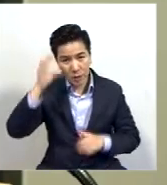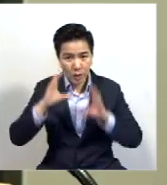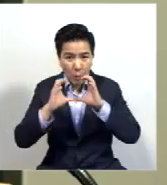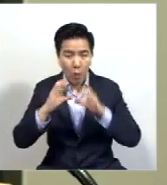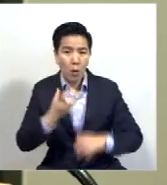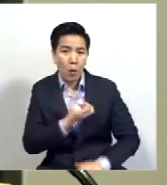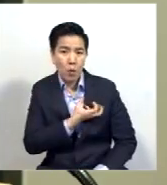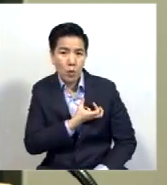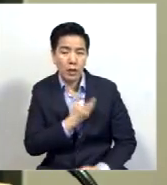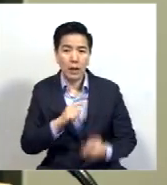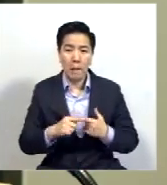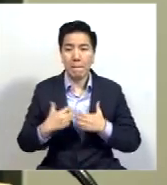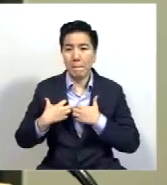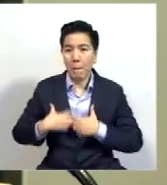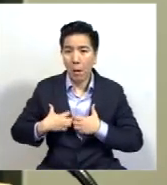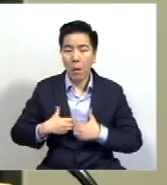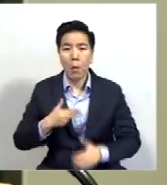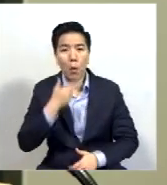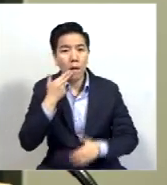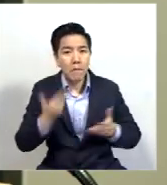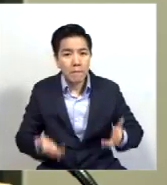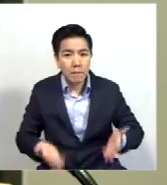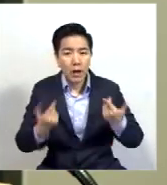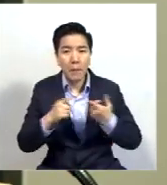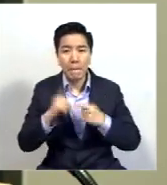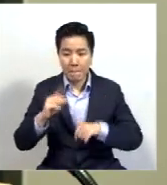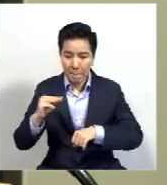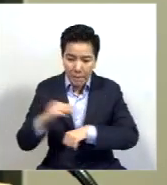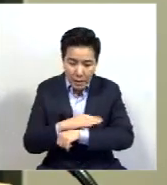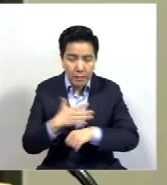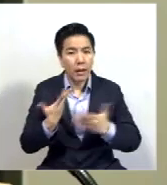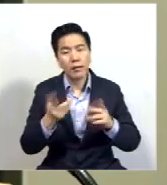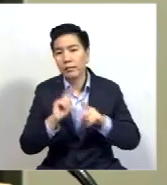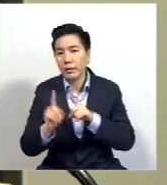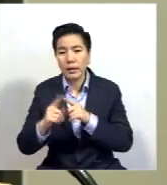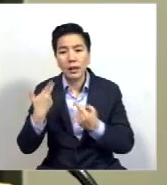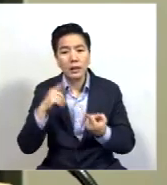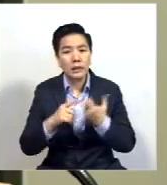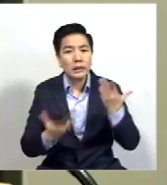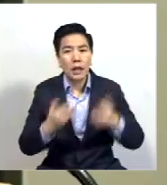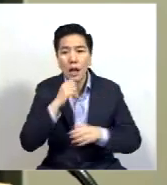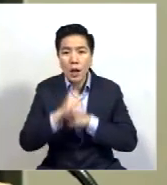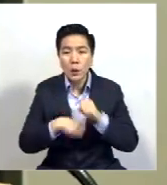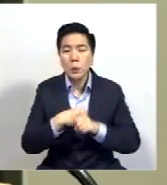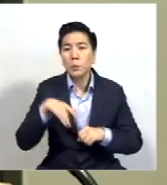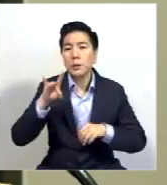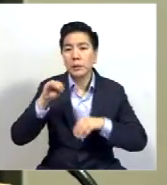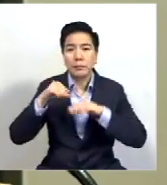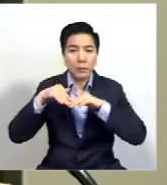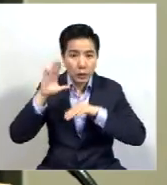างหัวใจโรคปอดโรคเบาหวานเป็นมะเร็งก็มีเป็นอะไรก็มีหรือไม่งั้นก็อายุ80กว่าอย่างเงี้ยฮ